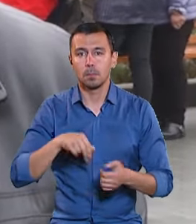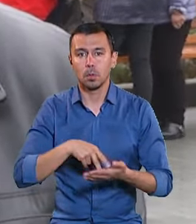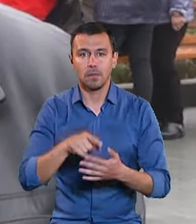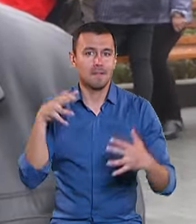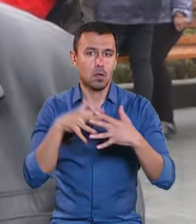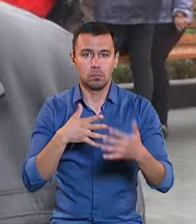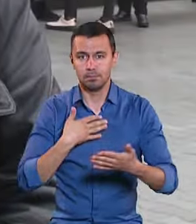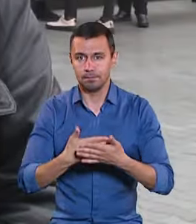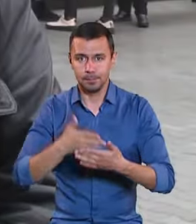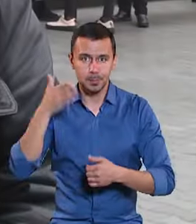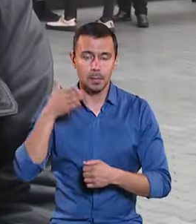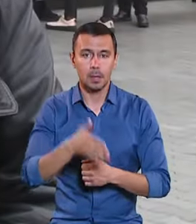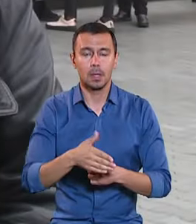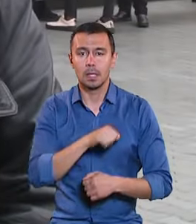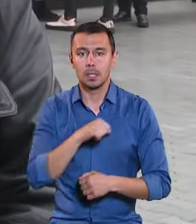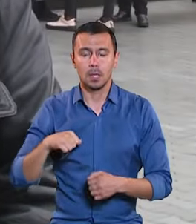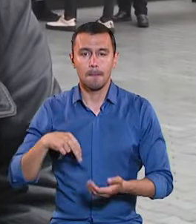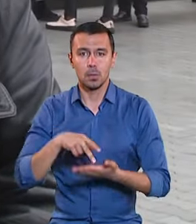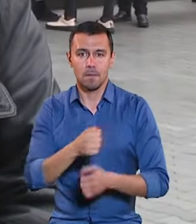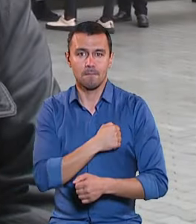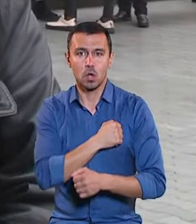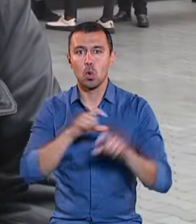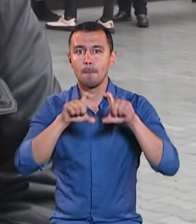на війну добровольцем. Сам пішов у воєнкомат,